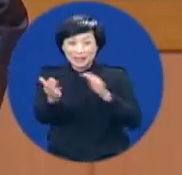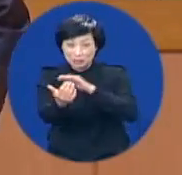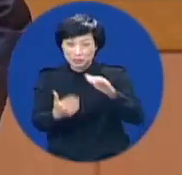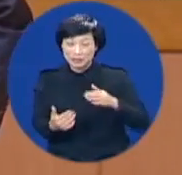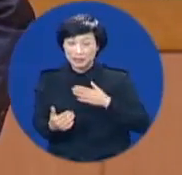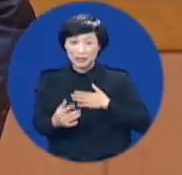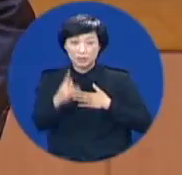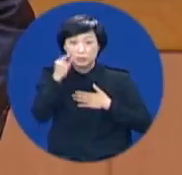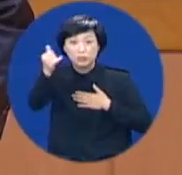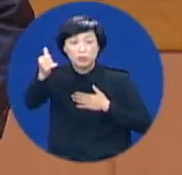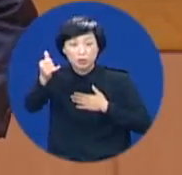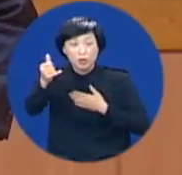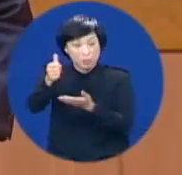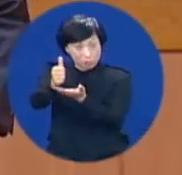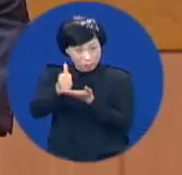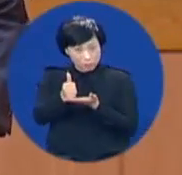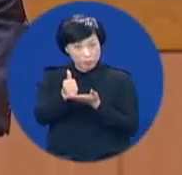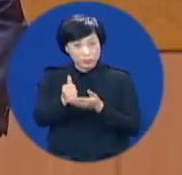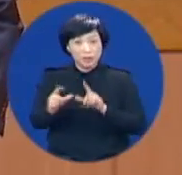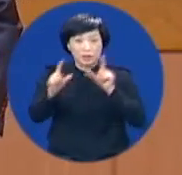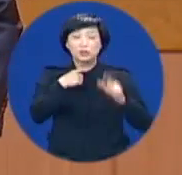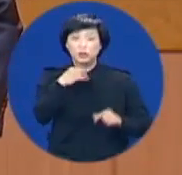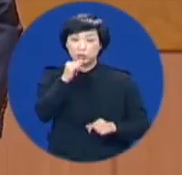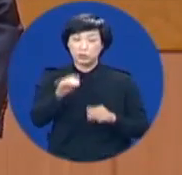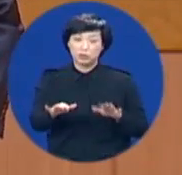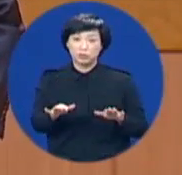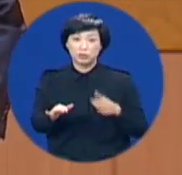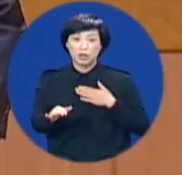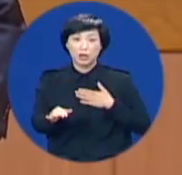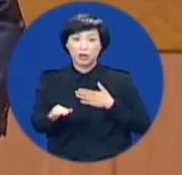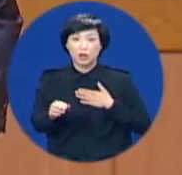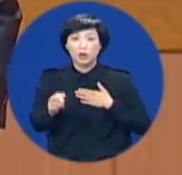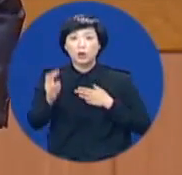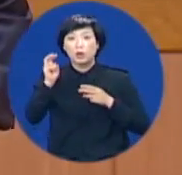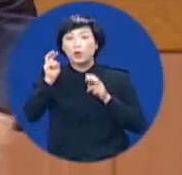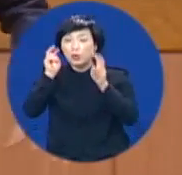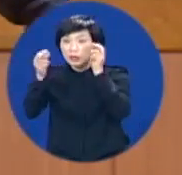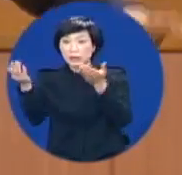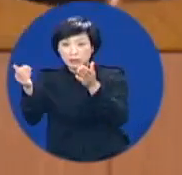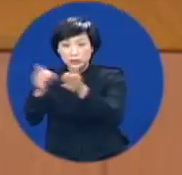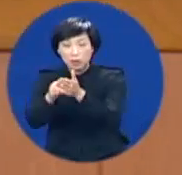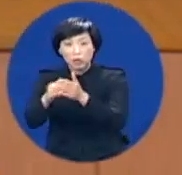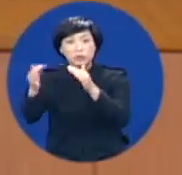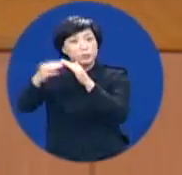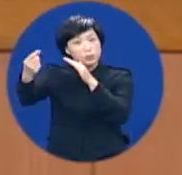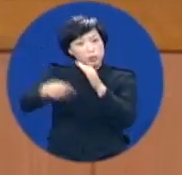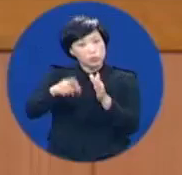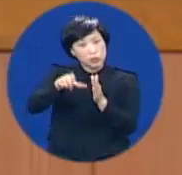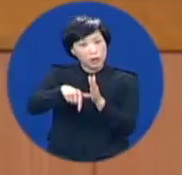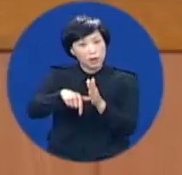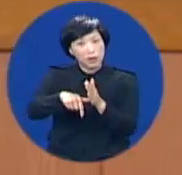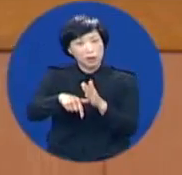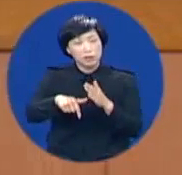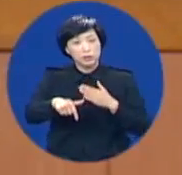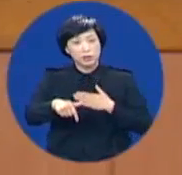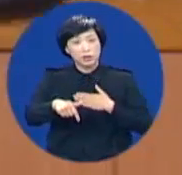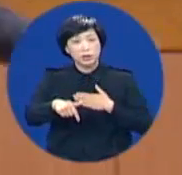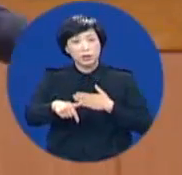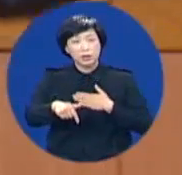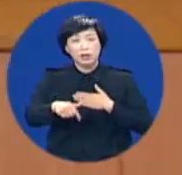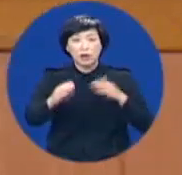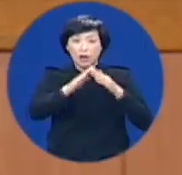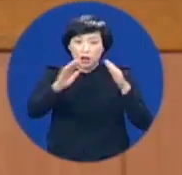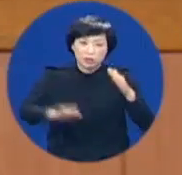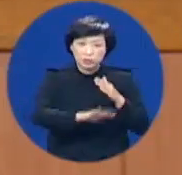때입니다. 밖에 직장에 갔다 들으려고 하니까 우리 큰 대형